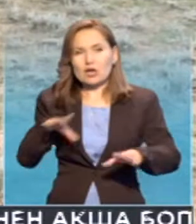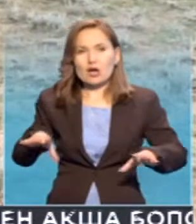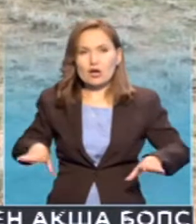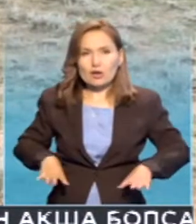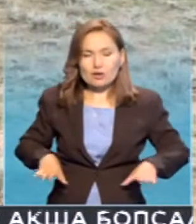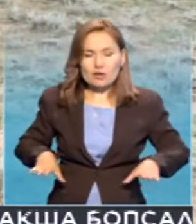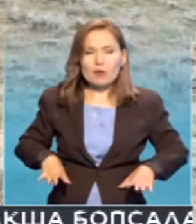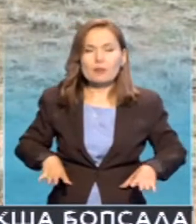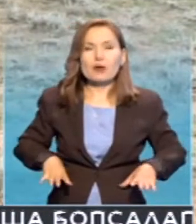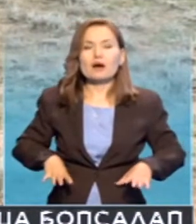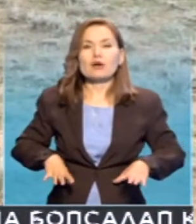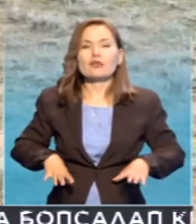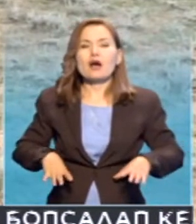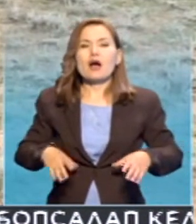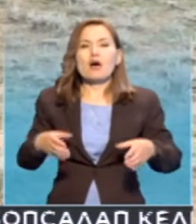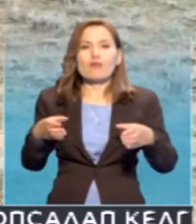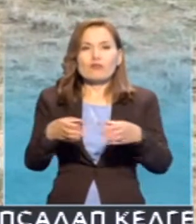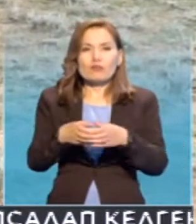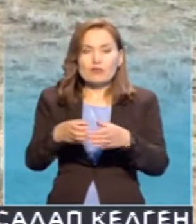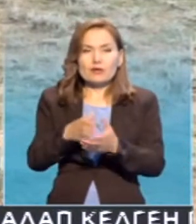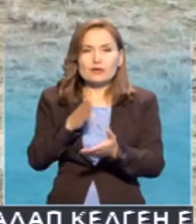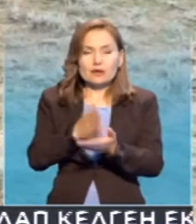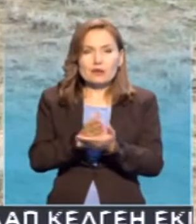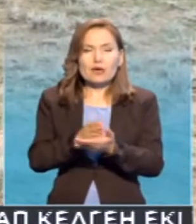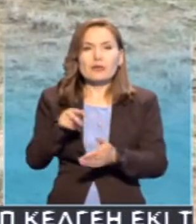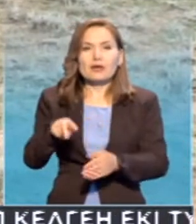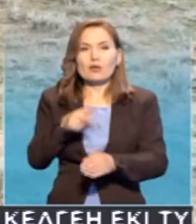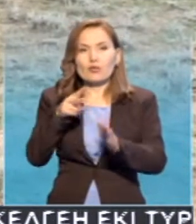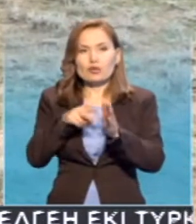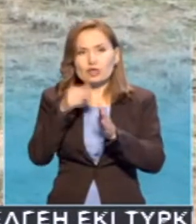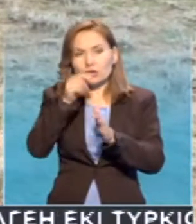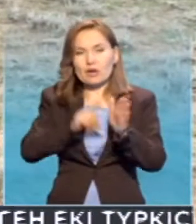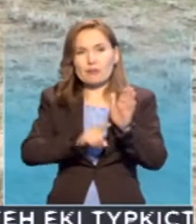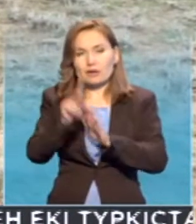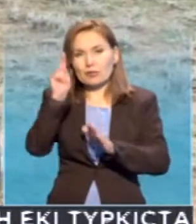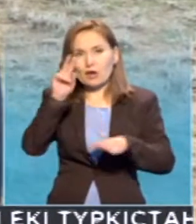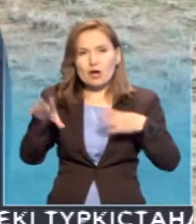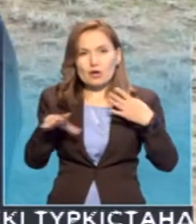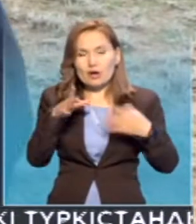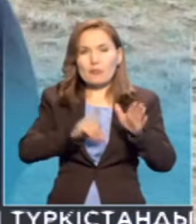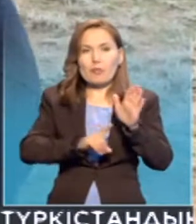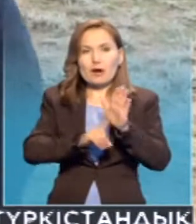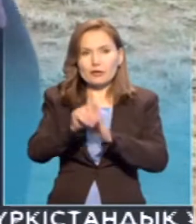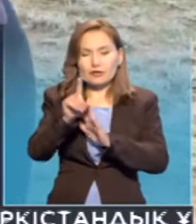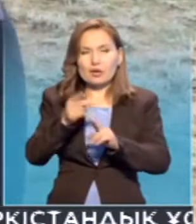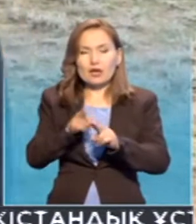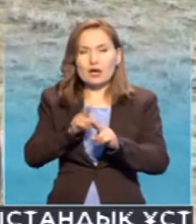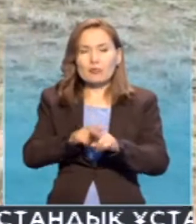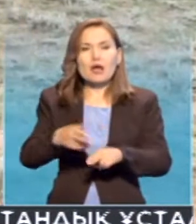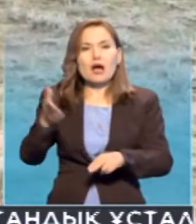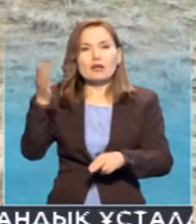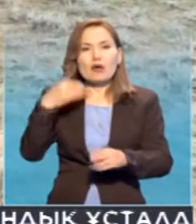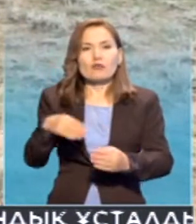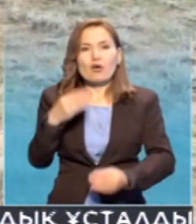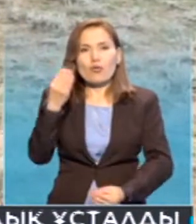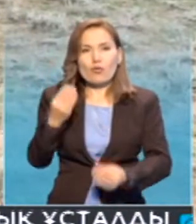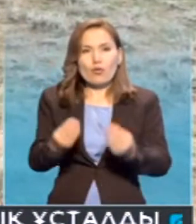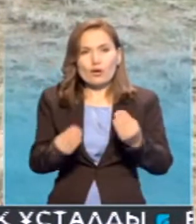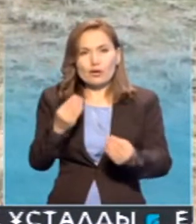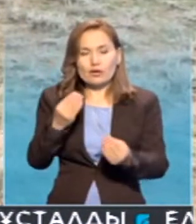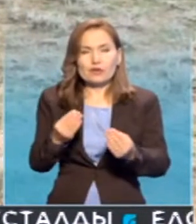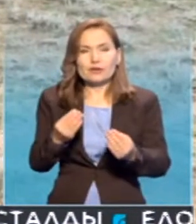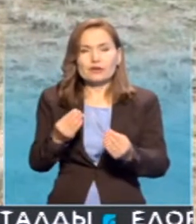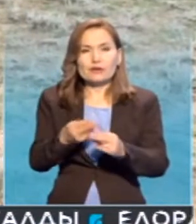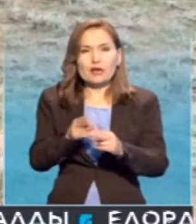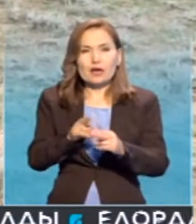жаңағы демеушілікпен осы аудан чемпионатын өткізіп бастадық 2017-ден бастап. Ол кезде ойындар енді мына қазіргі көріп тұрғандарыңыздай мынандай